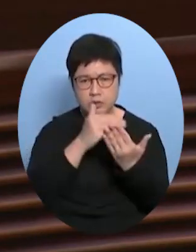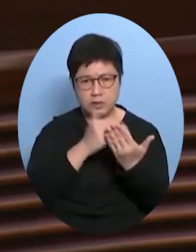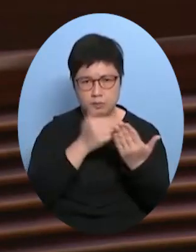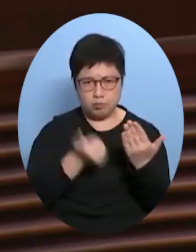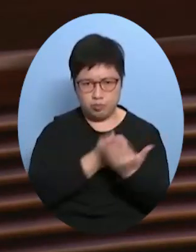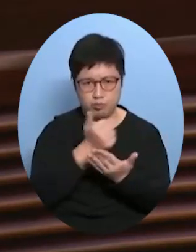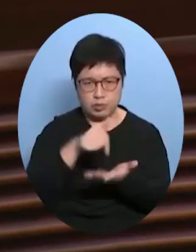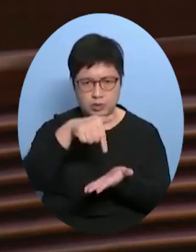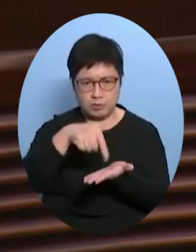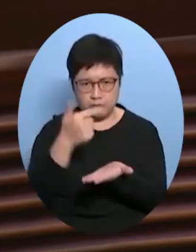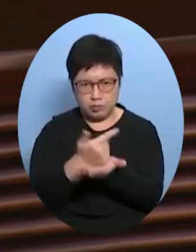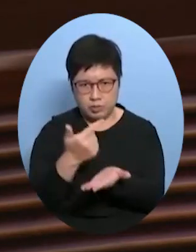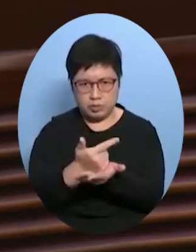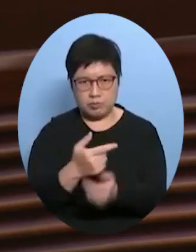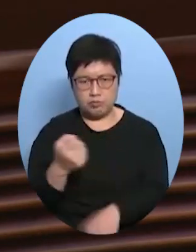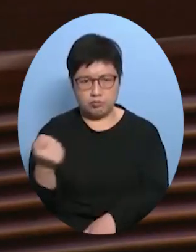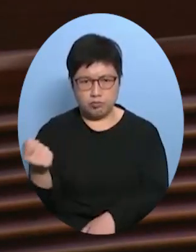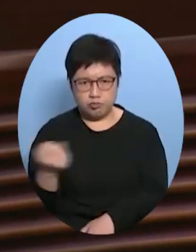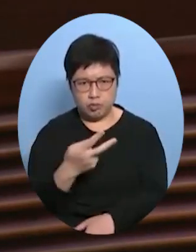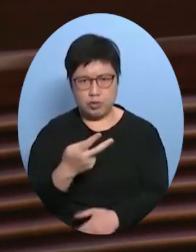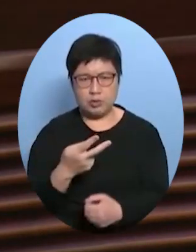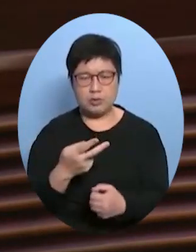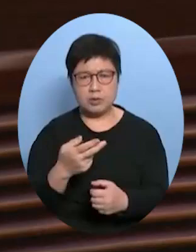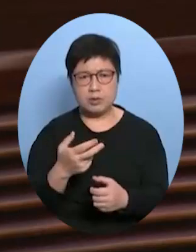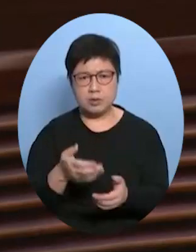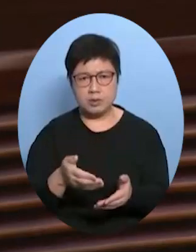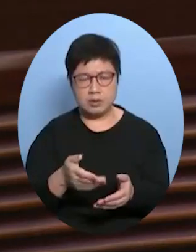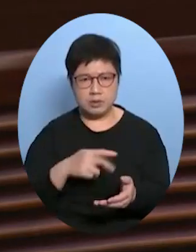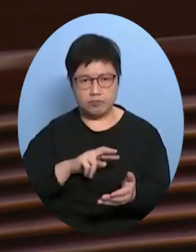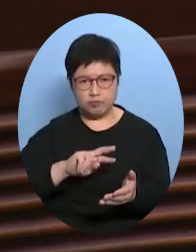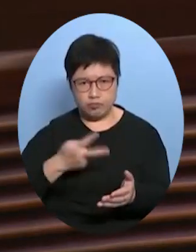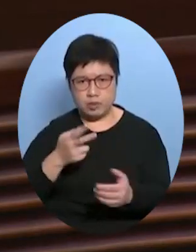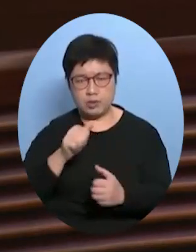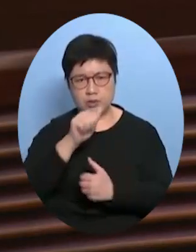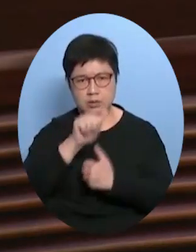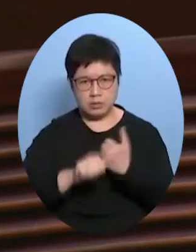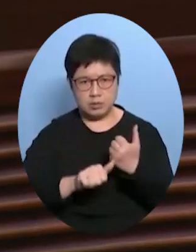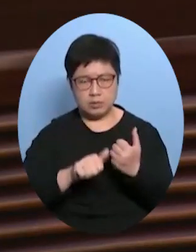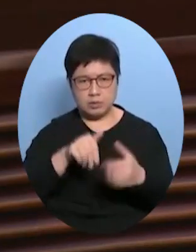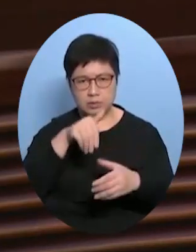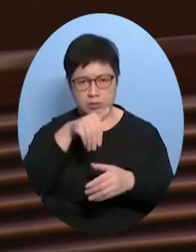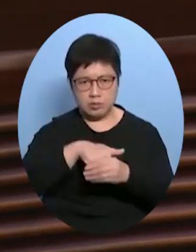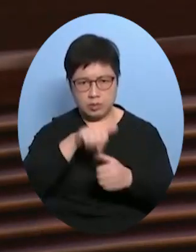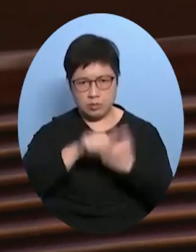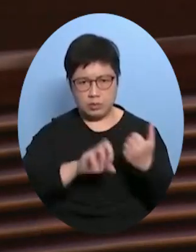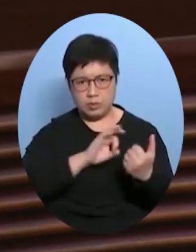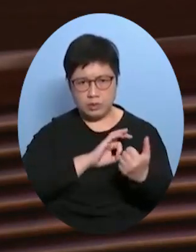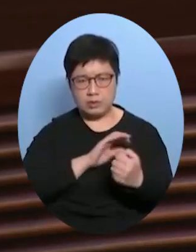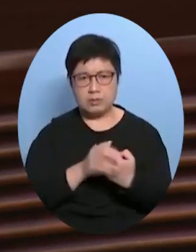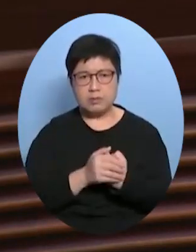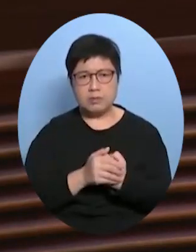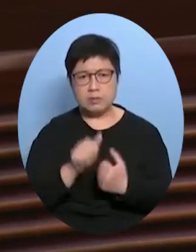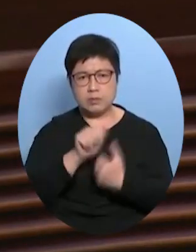內容是重新構建選舉委員會並賦予新的職能，選委會由1200